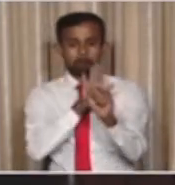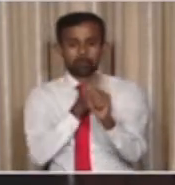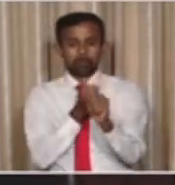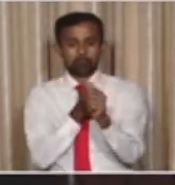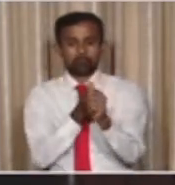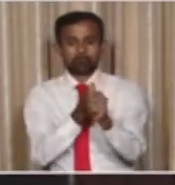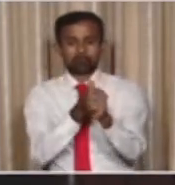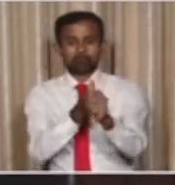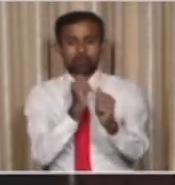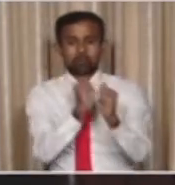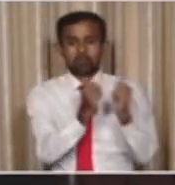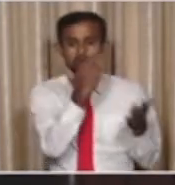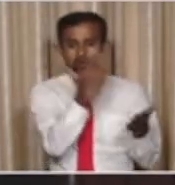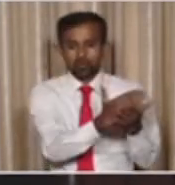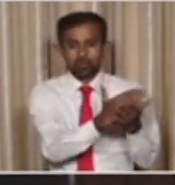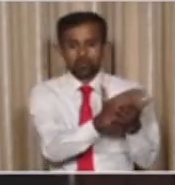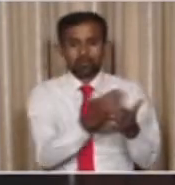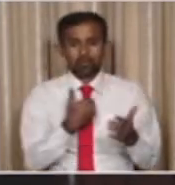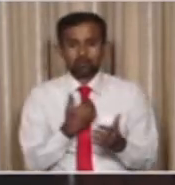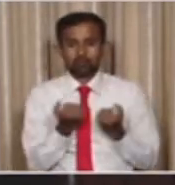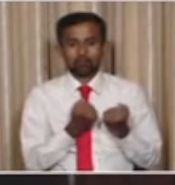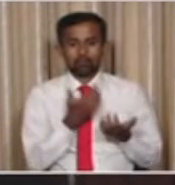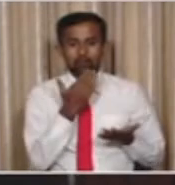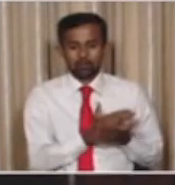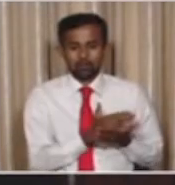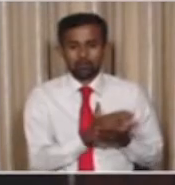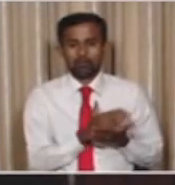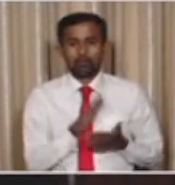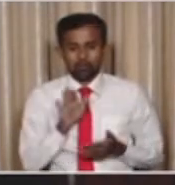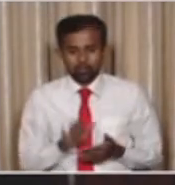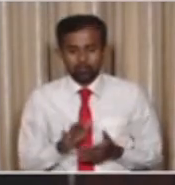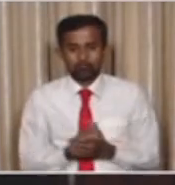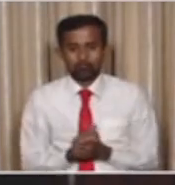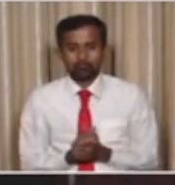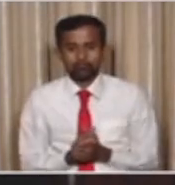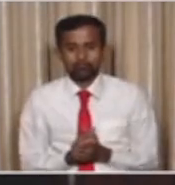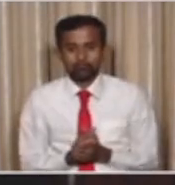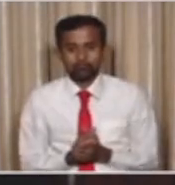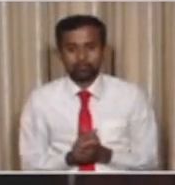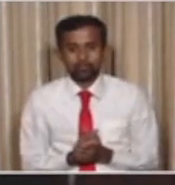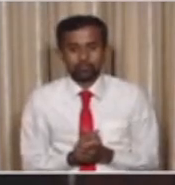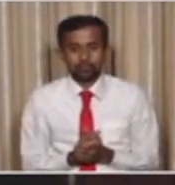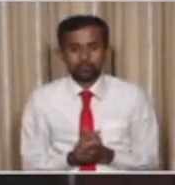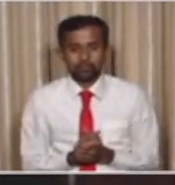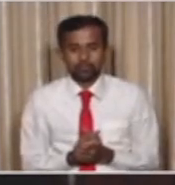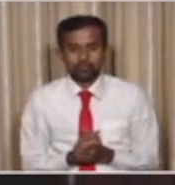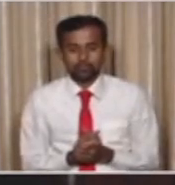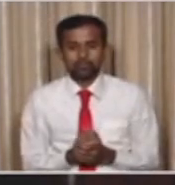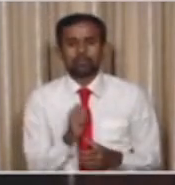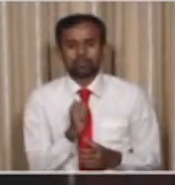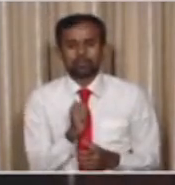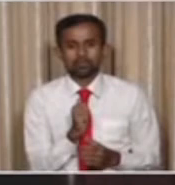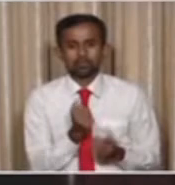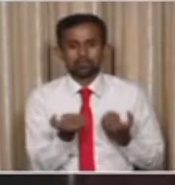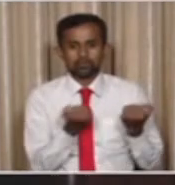යනවා. බස් එක නතර කරනකොට අපි අපේ වාහනේත් නතර කරන්න ඕනේ. මොකක්ද ඒක තේරුම?